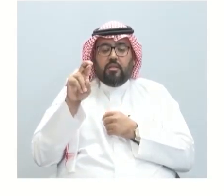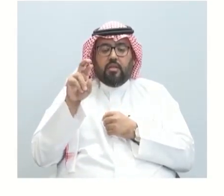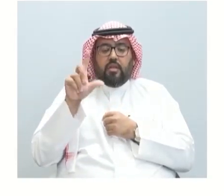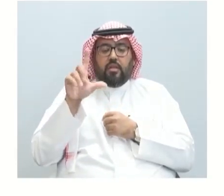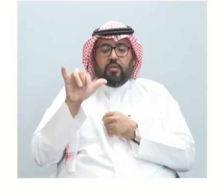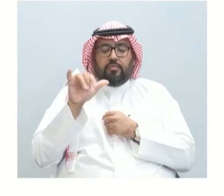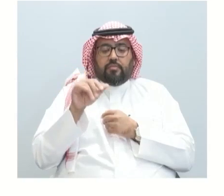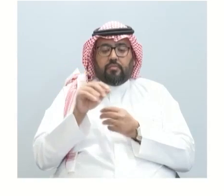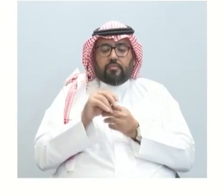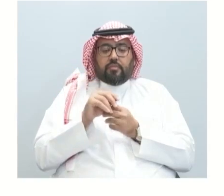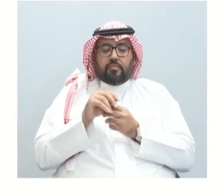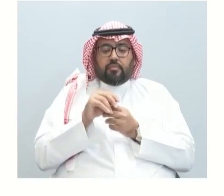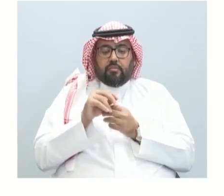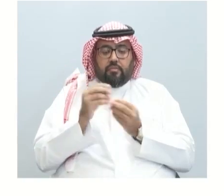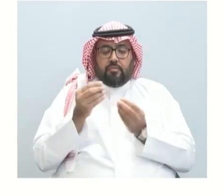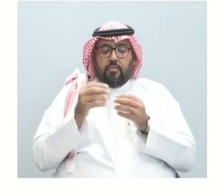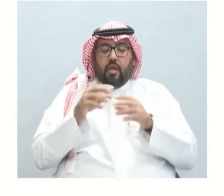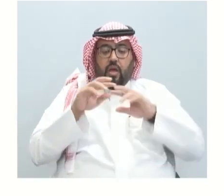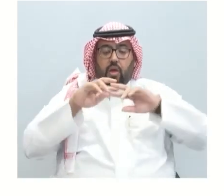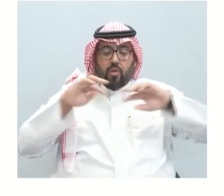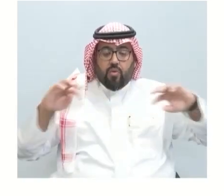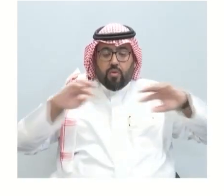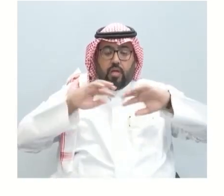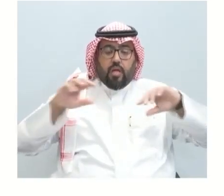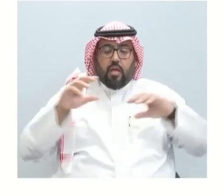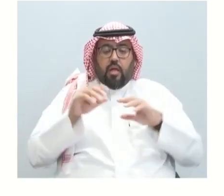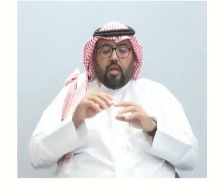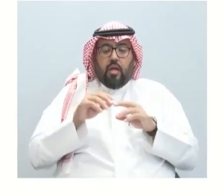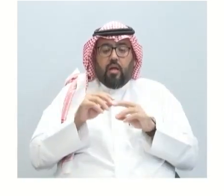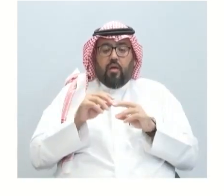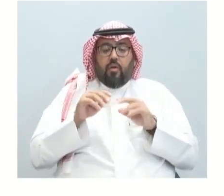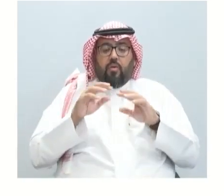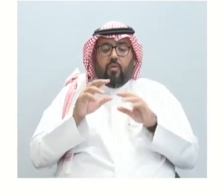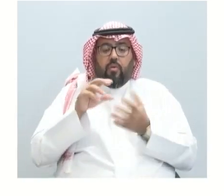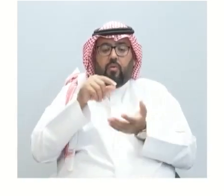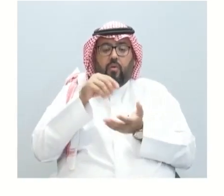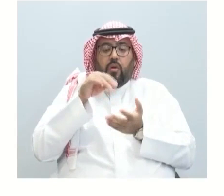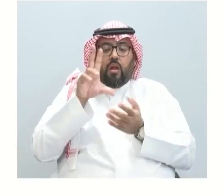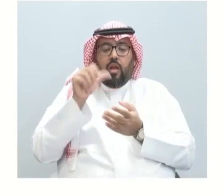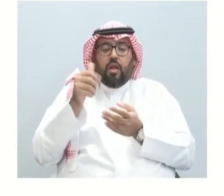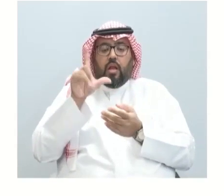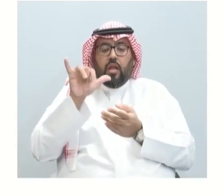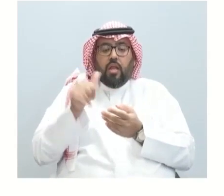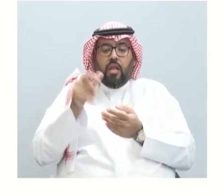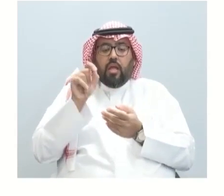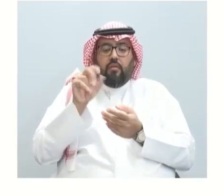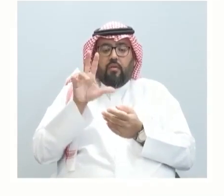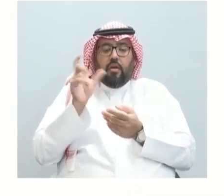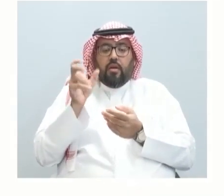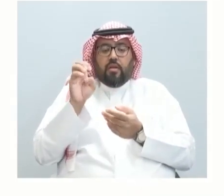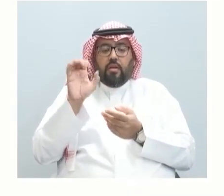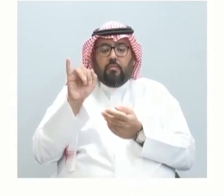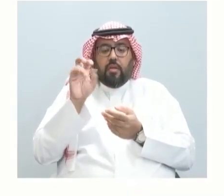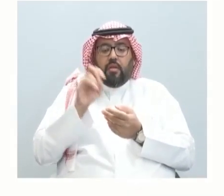الخيوط المغزليه والمركزات والالياف النجميه اذا هذه التراكيب الثلاثه هي المكون الجهاز المغزلي